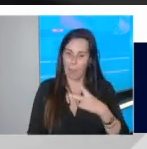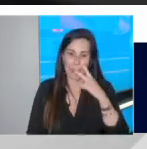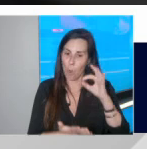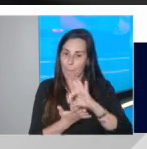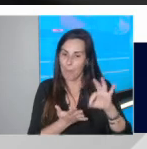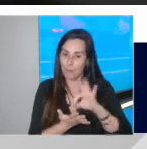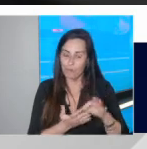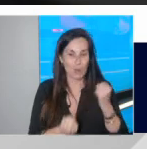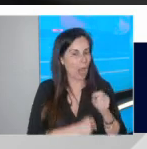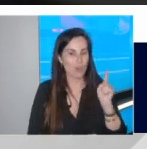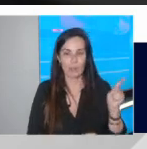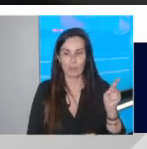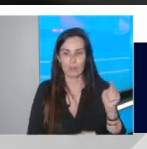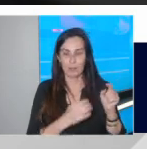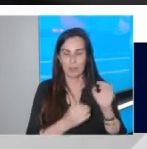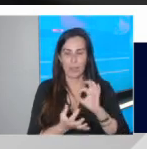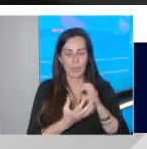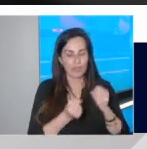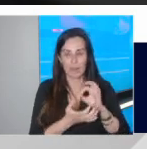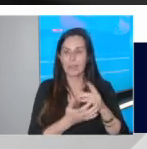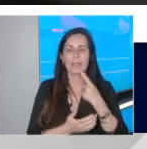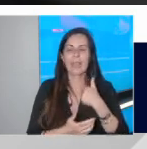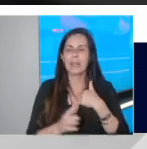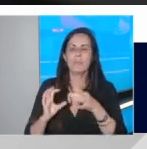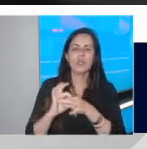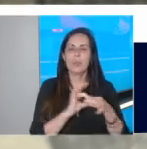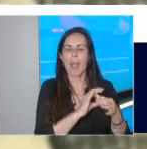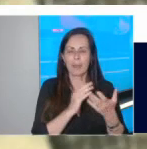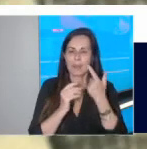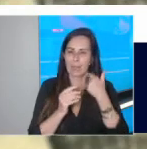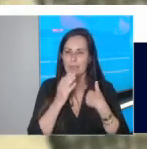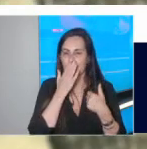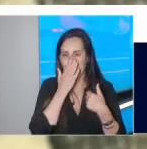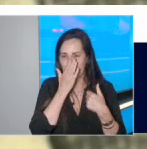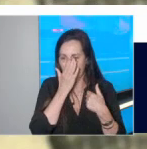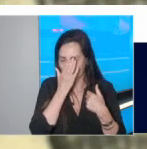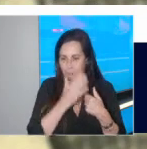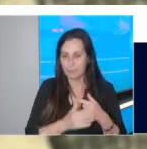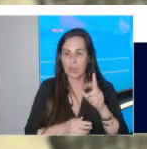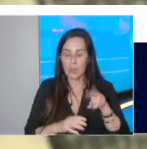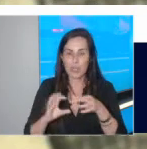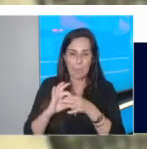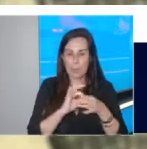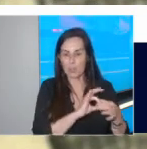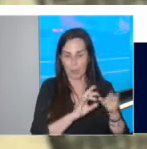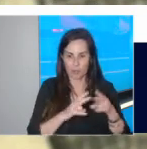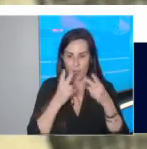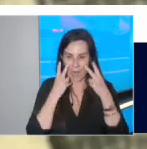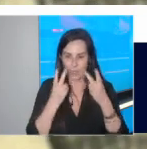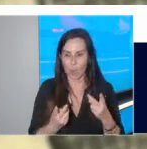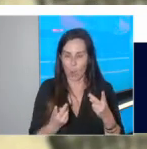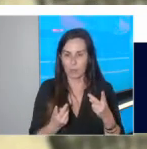במכתב שהיא מתקשה לדווח. את רוצה אולי לצטט לנו משפט מהמכתב הזה? אחד מהציטוטים שאפשר לראות